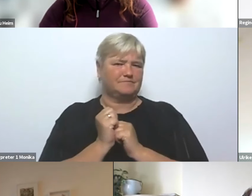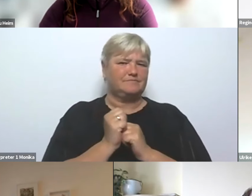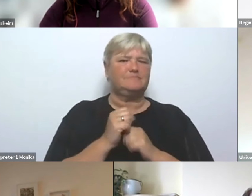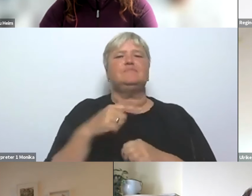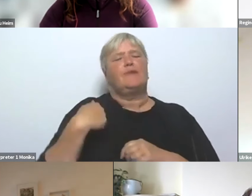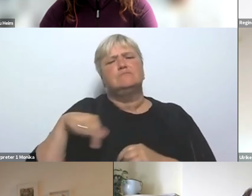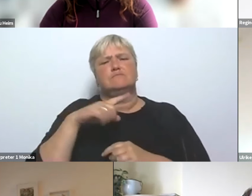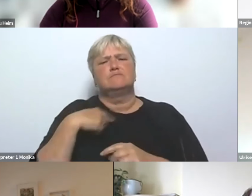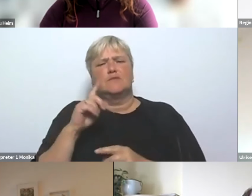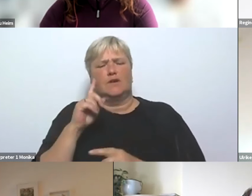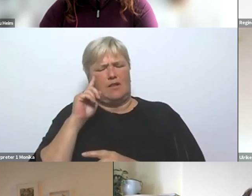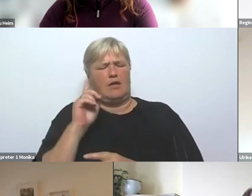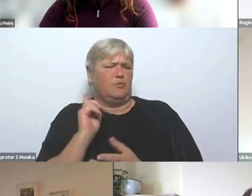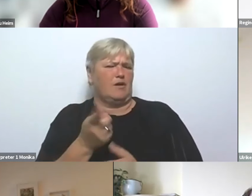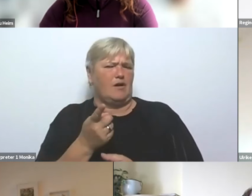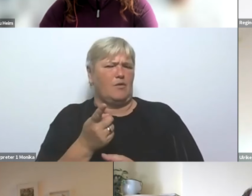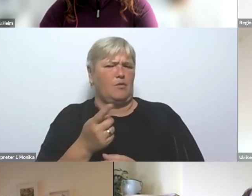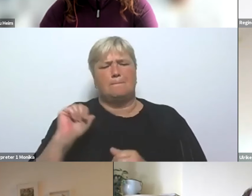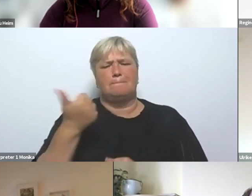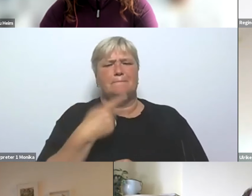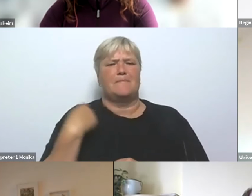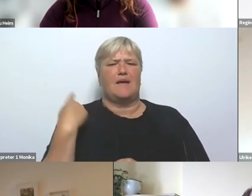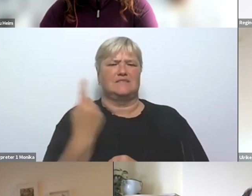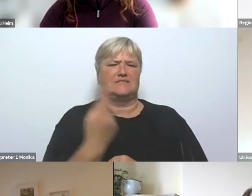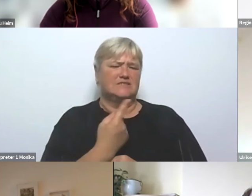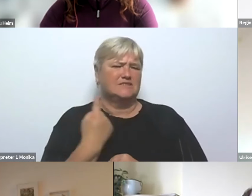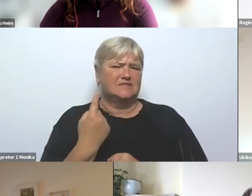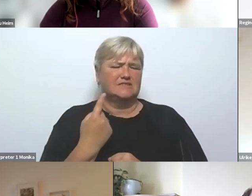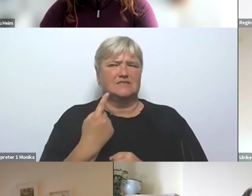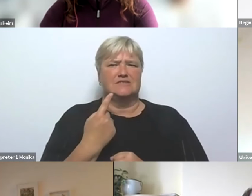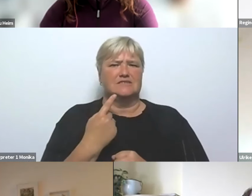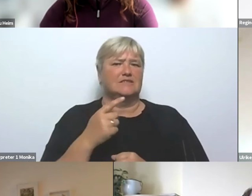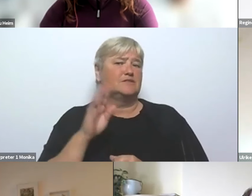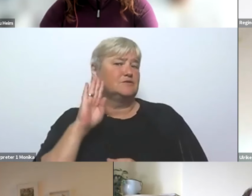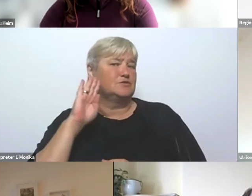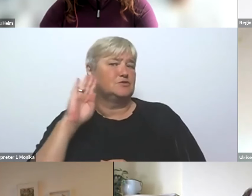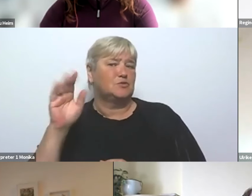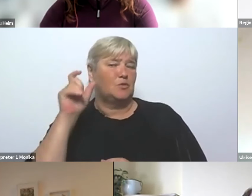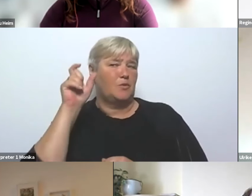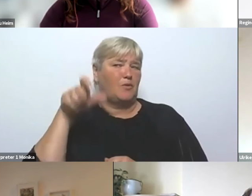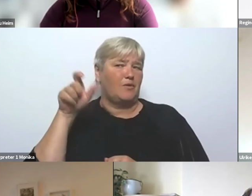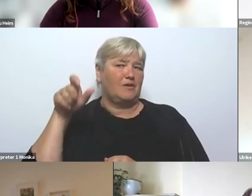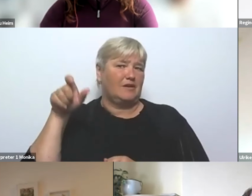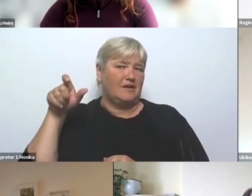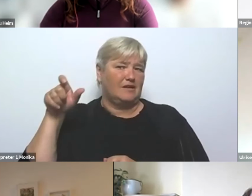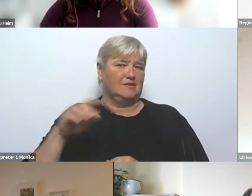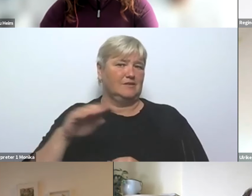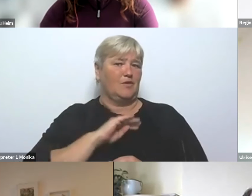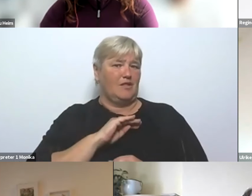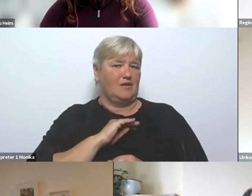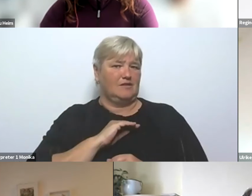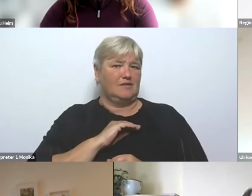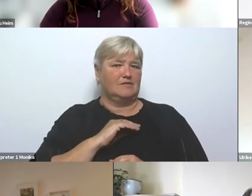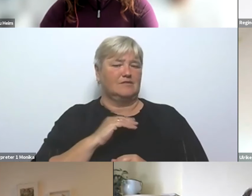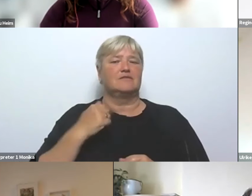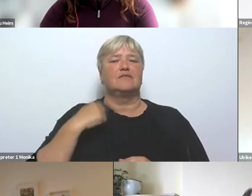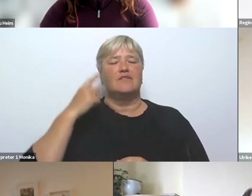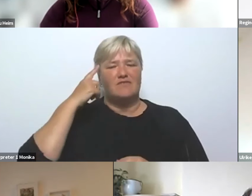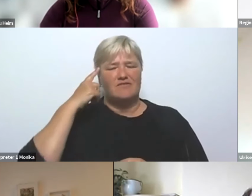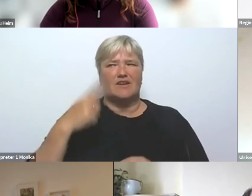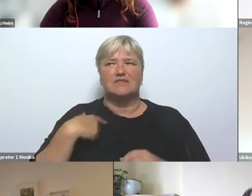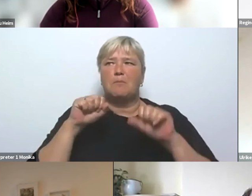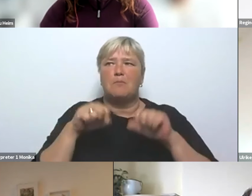gehe auch davon aus, die meisten geschätzte Zuhörenden, Kolleginnen und Kollegen, wir sind uns ja einig über das